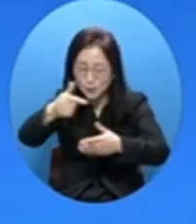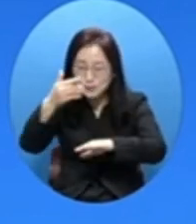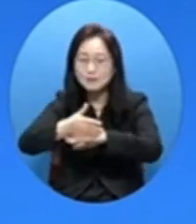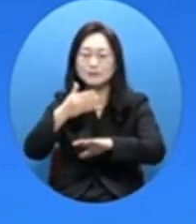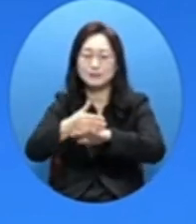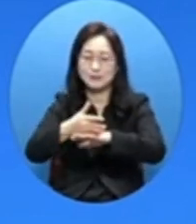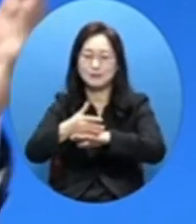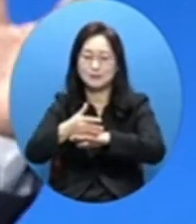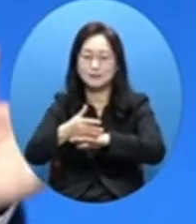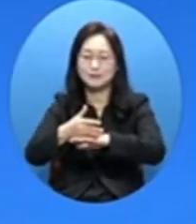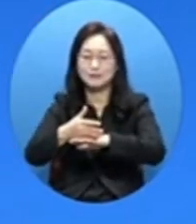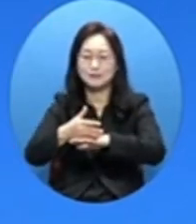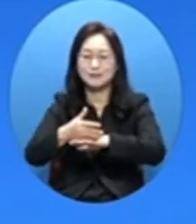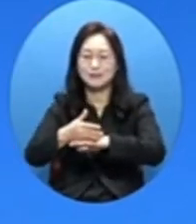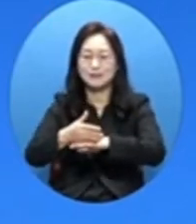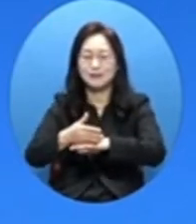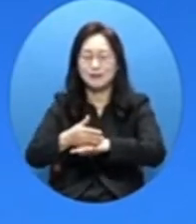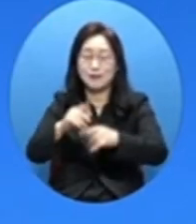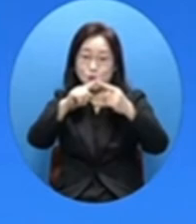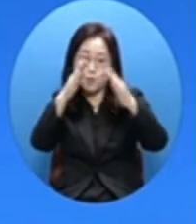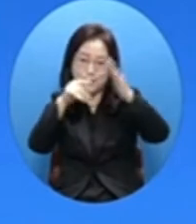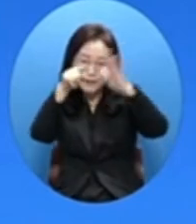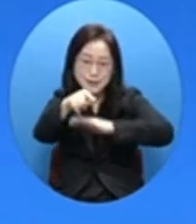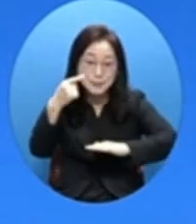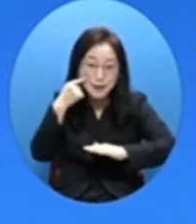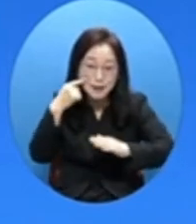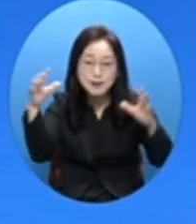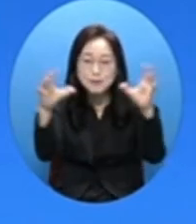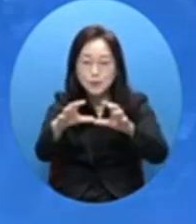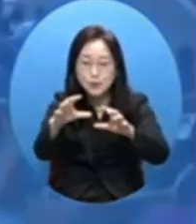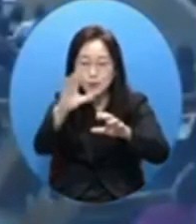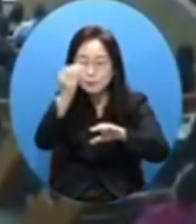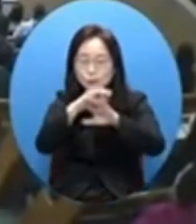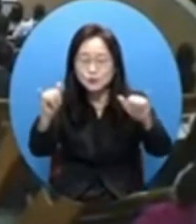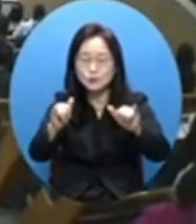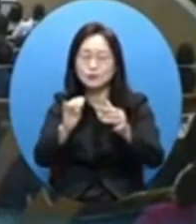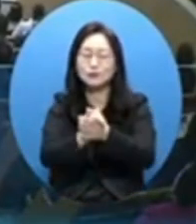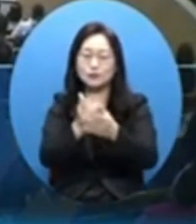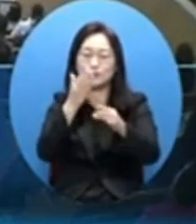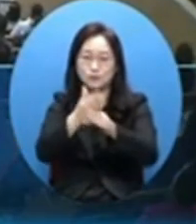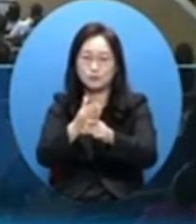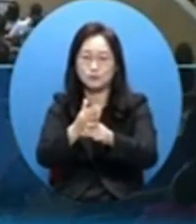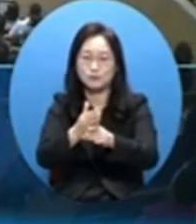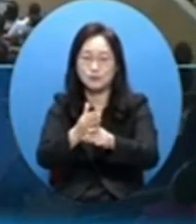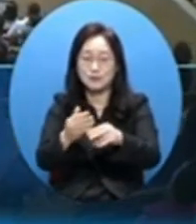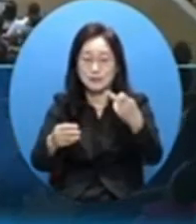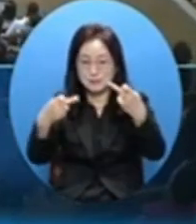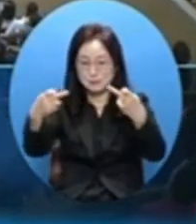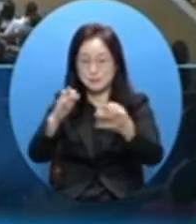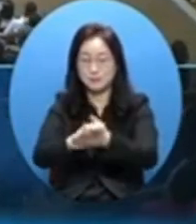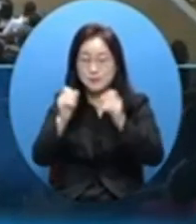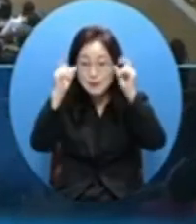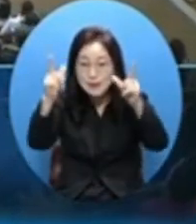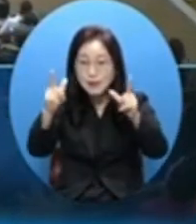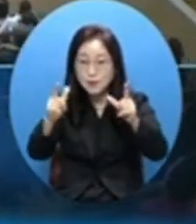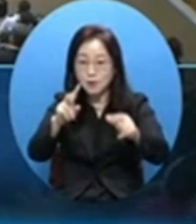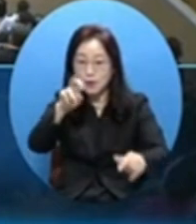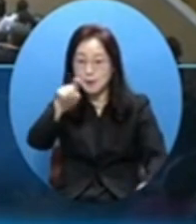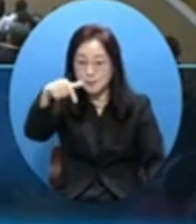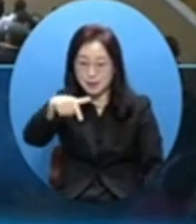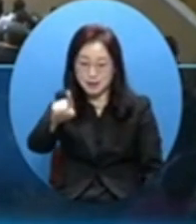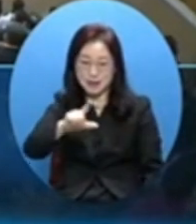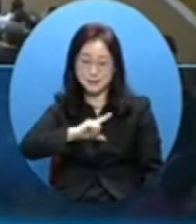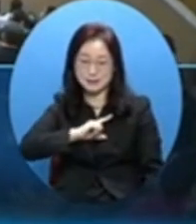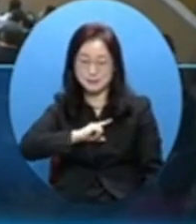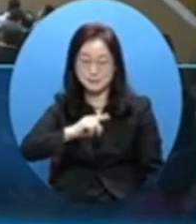감사해서 교회로 달려가니 그곳에 모여 함께 기도하고 있었습니다. 사도행전 12장 12절입니다 깨닫고 마가라 하는